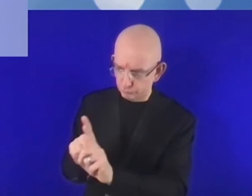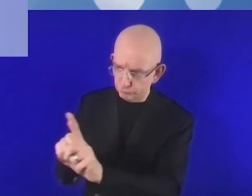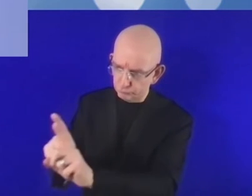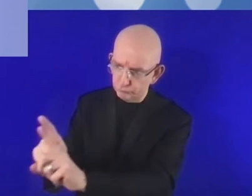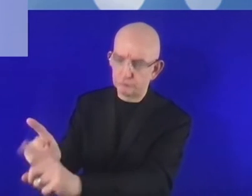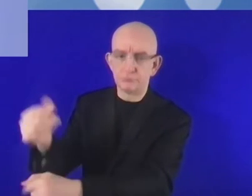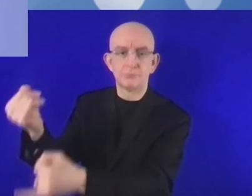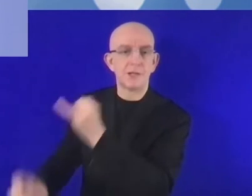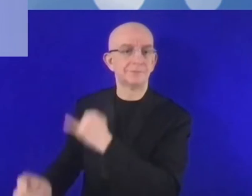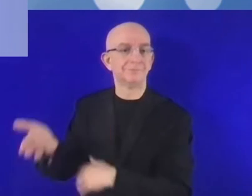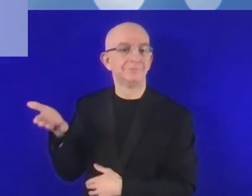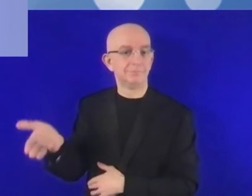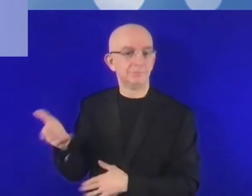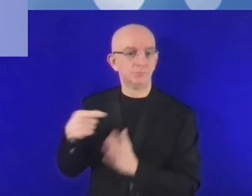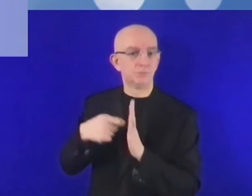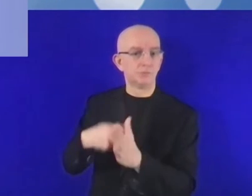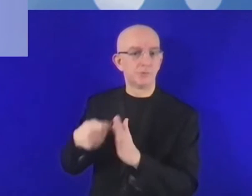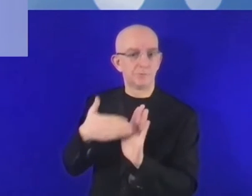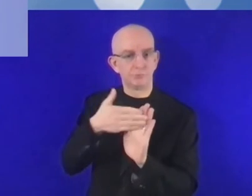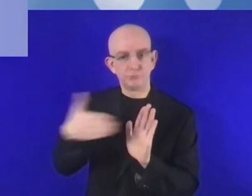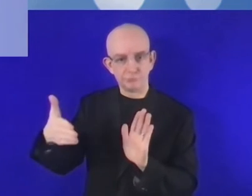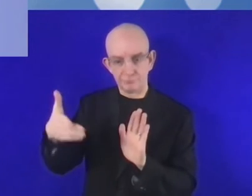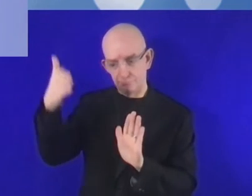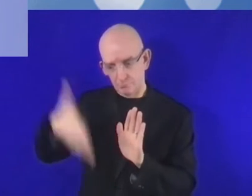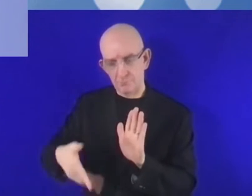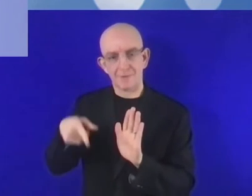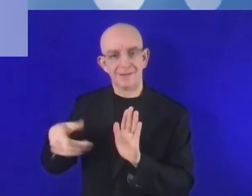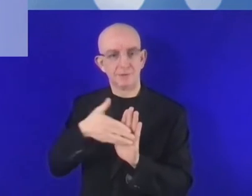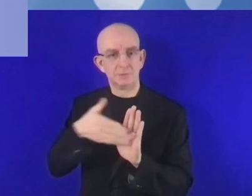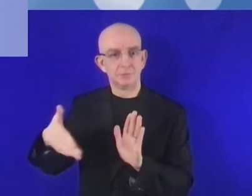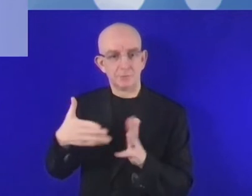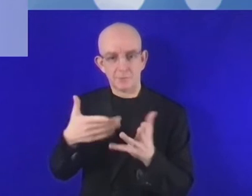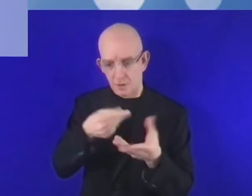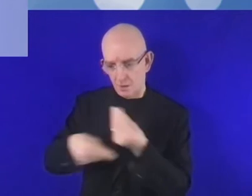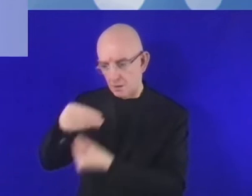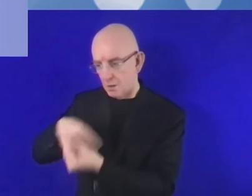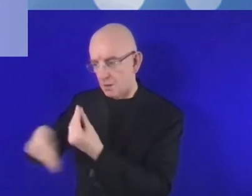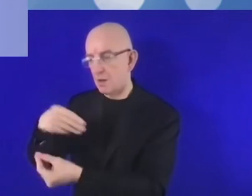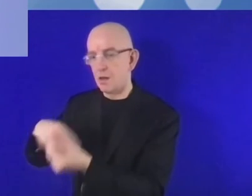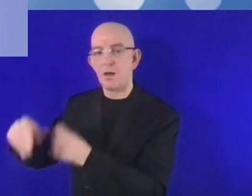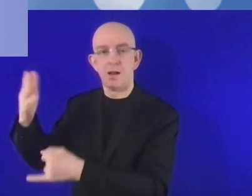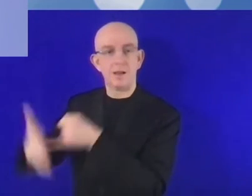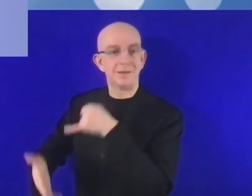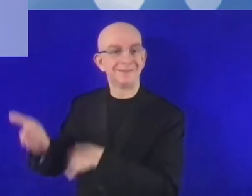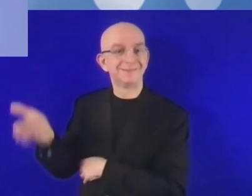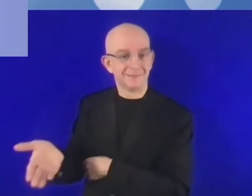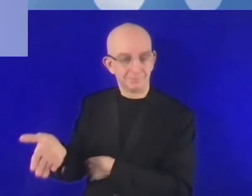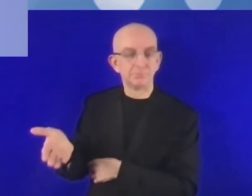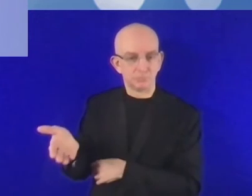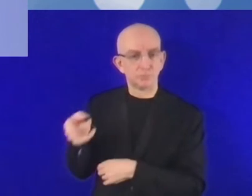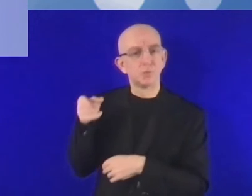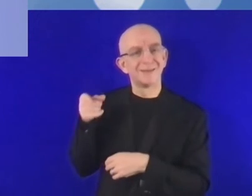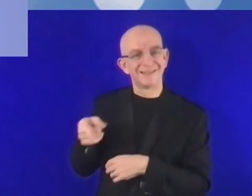тому, чтобы они надлежащим образом могли составлять свои проекты. То есть мы им помогаем с